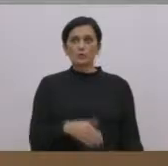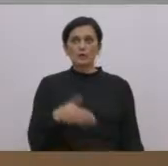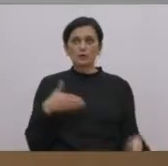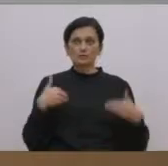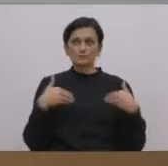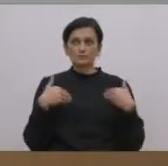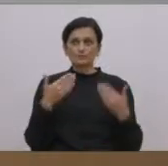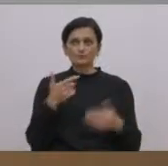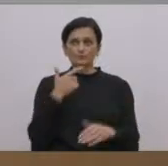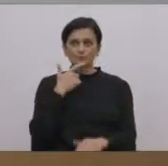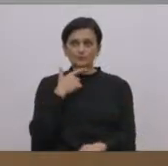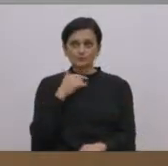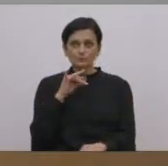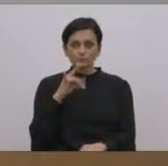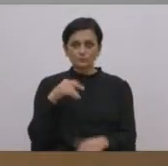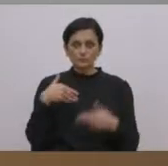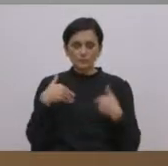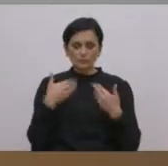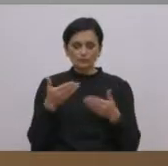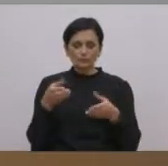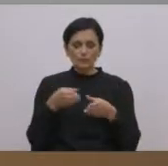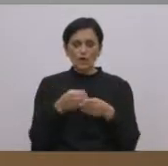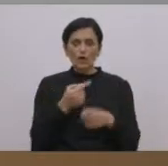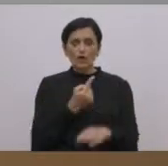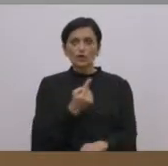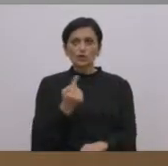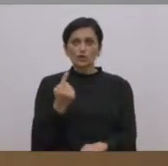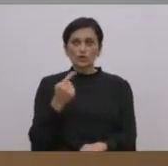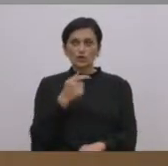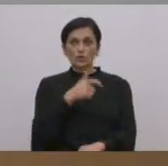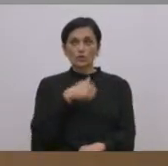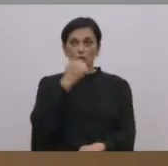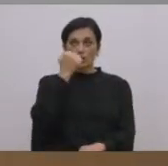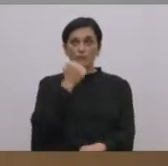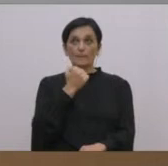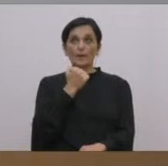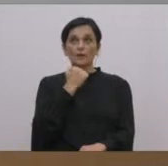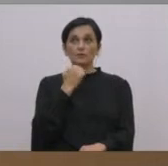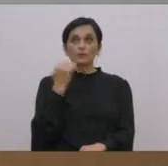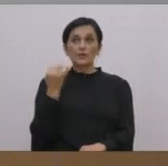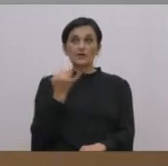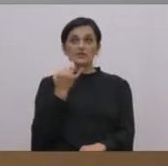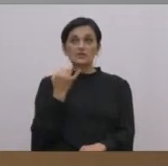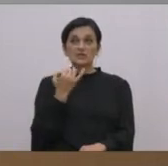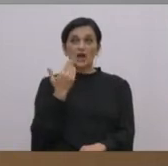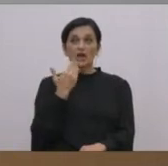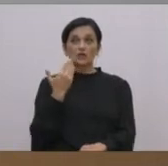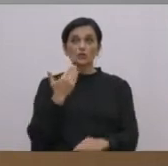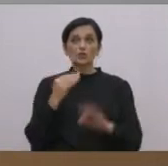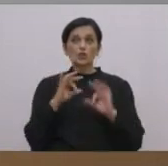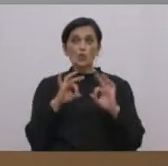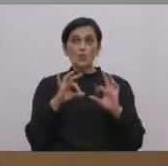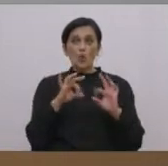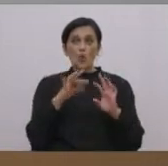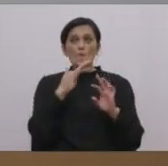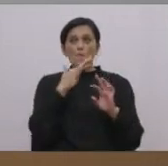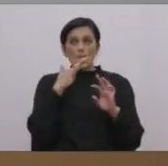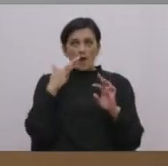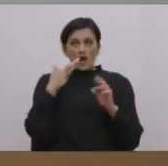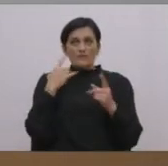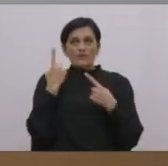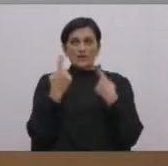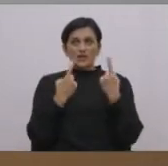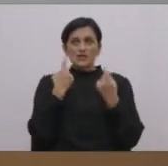მოგესალმებით ბატონ ირაკლი, მიესალმები თქვენი გუნდის თვითონ წევრს, მადლობა საინტერესო მოხსენებისათვის. ძალიან ბევრი